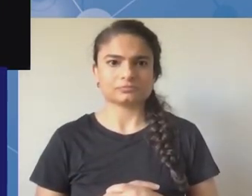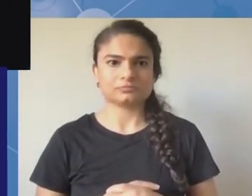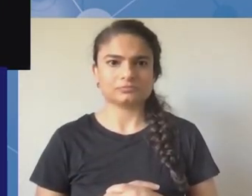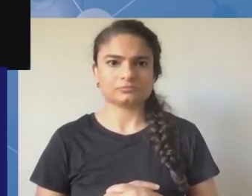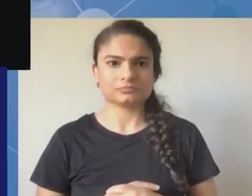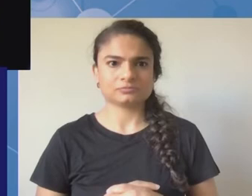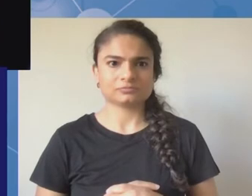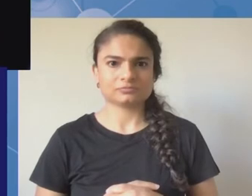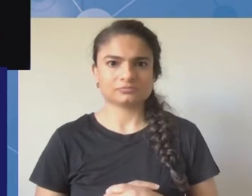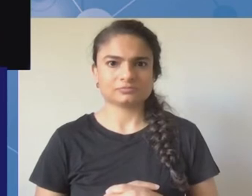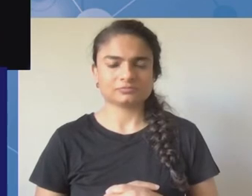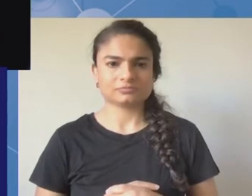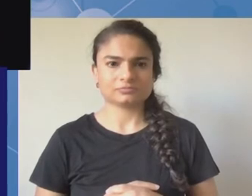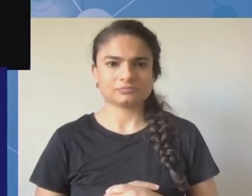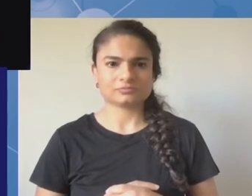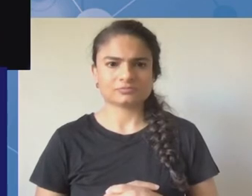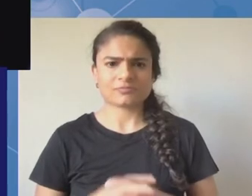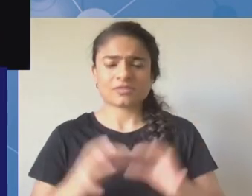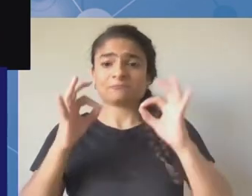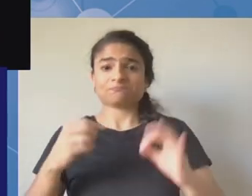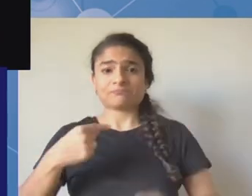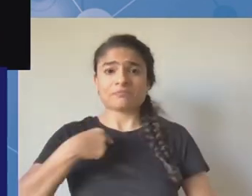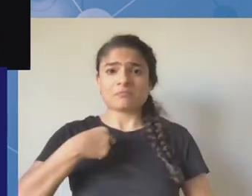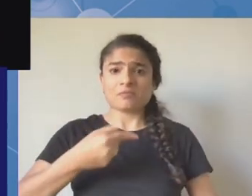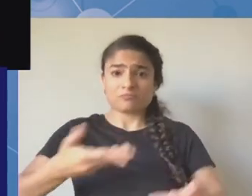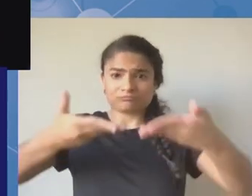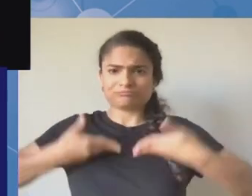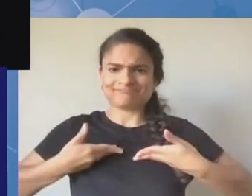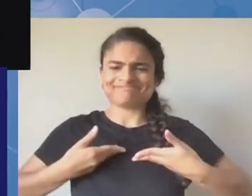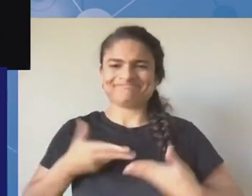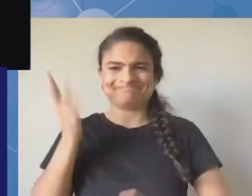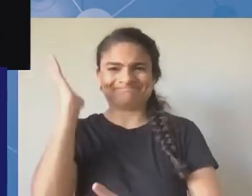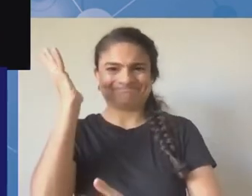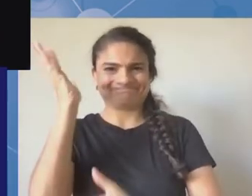طاب وقتكم. جينيفر تشانغ، سوف أتحدث باسمي الشخصي.